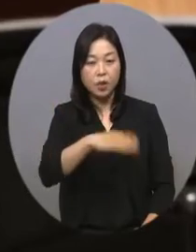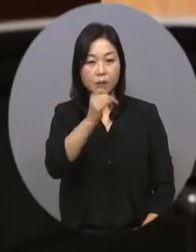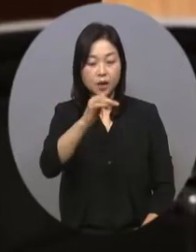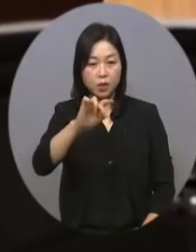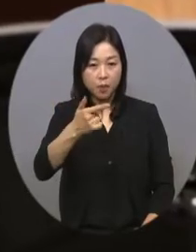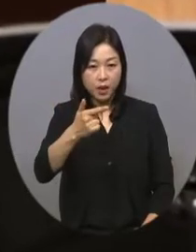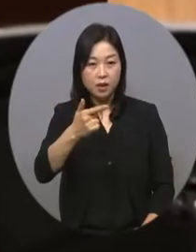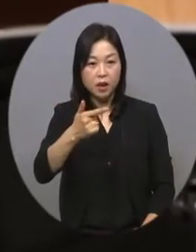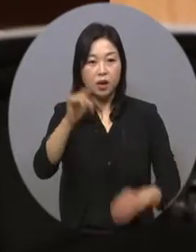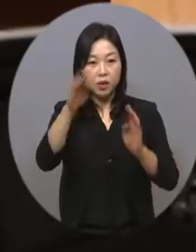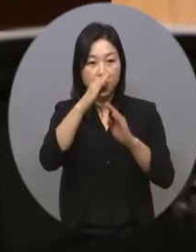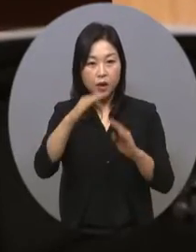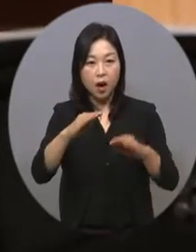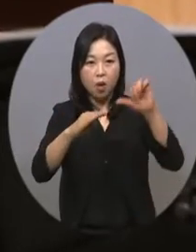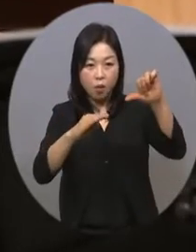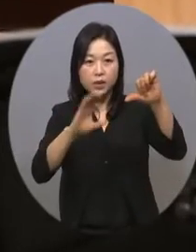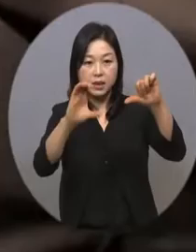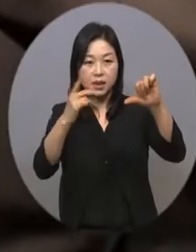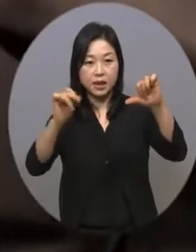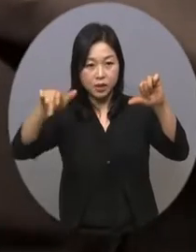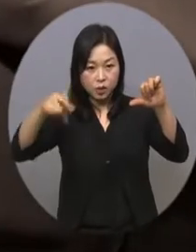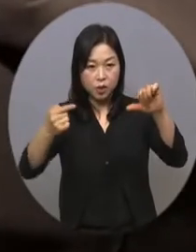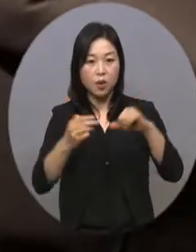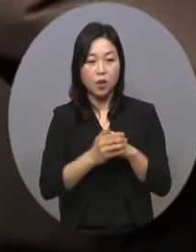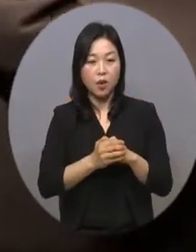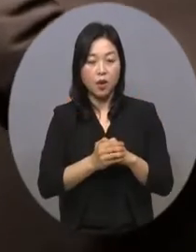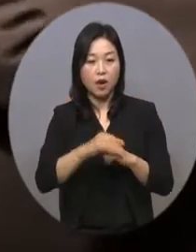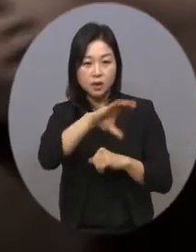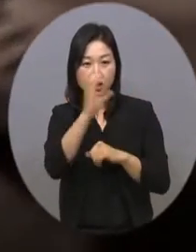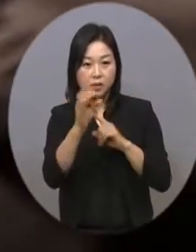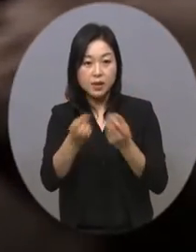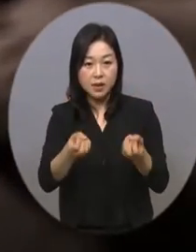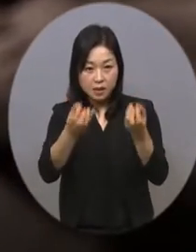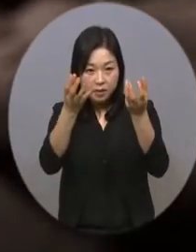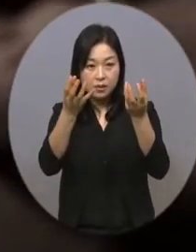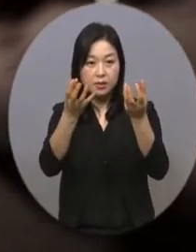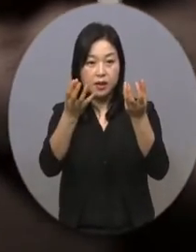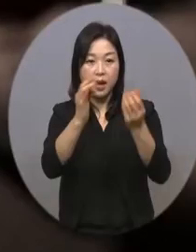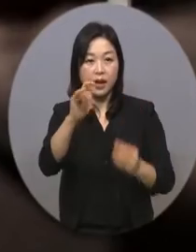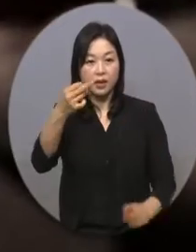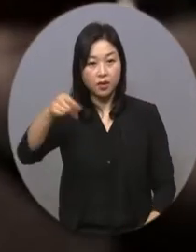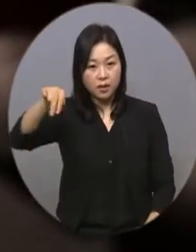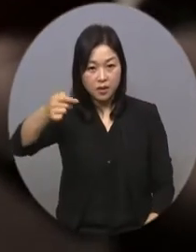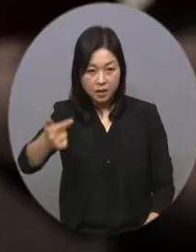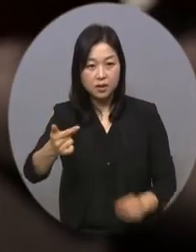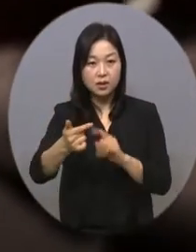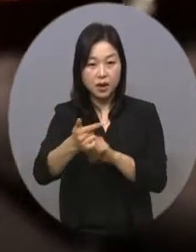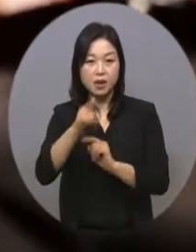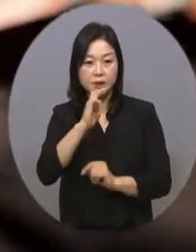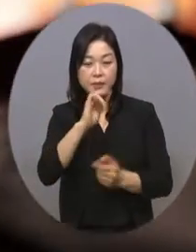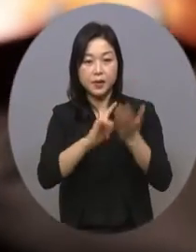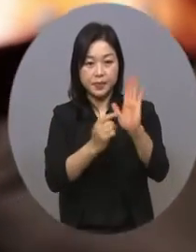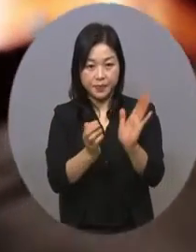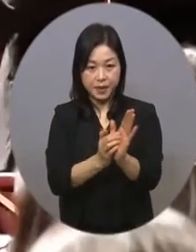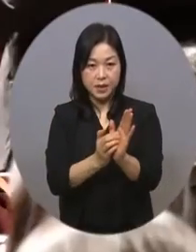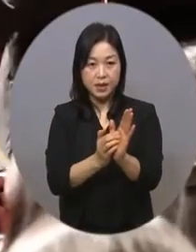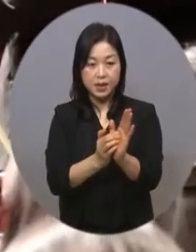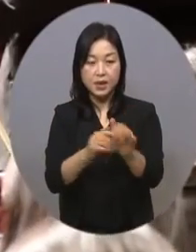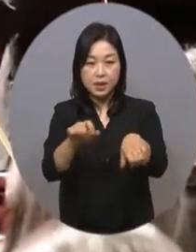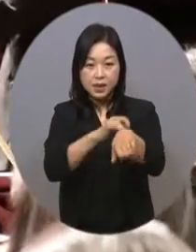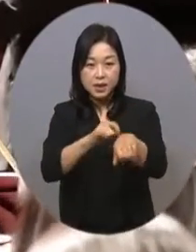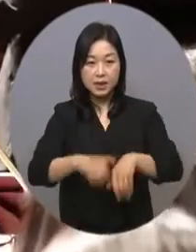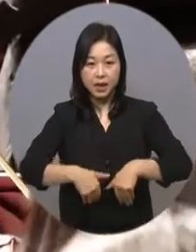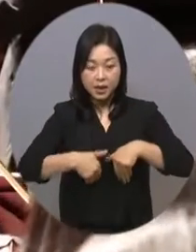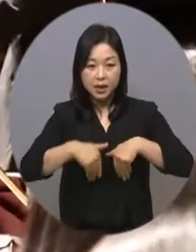제5번 시단조, 그리고 크리스마스 페스티벌의 앤더스 등을 연주했고, 특별히